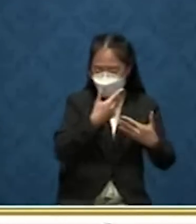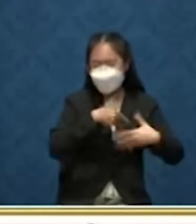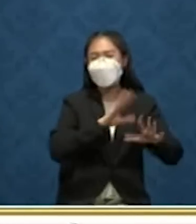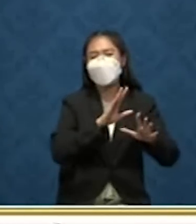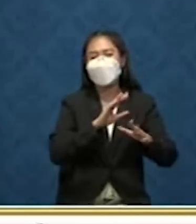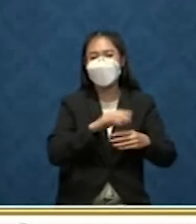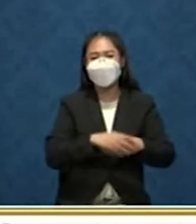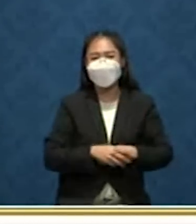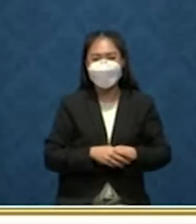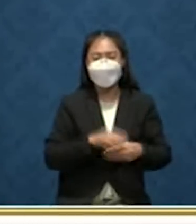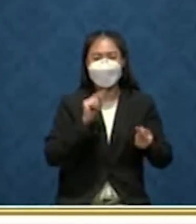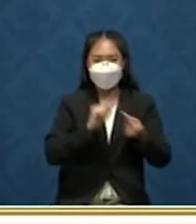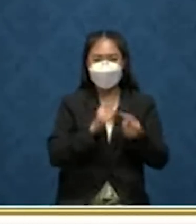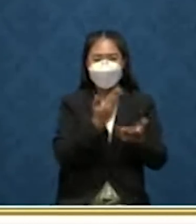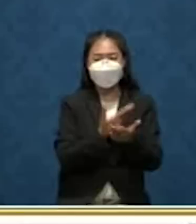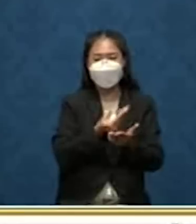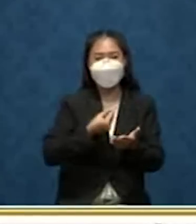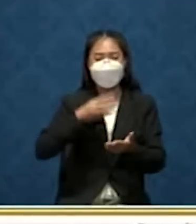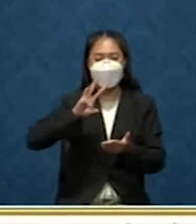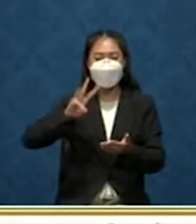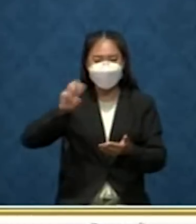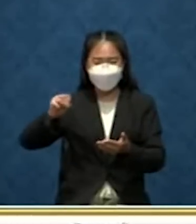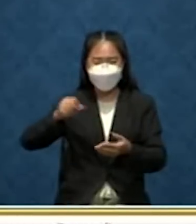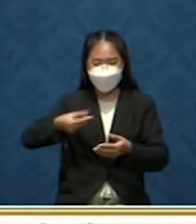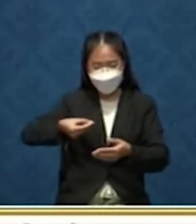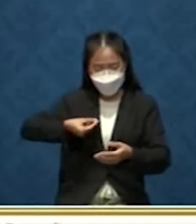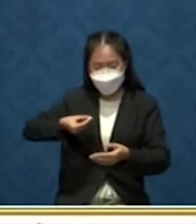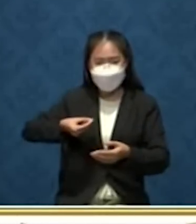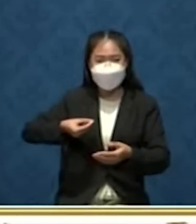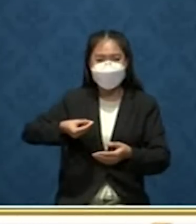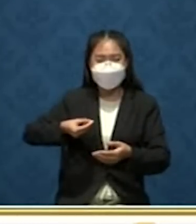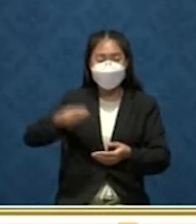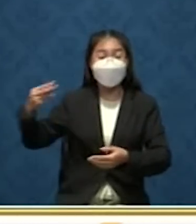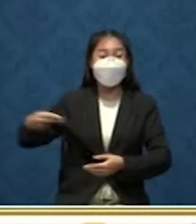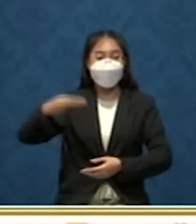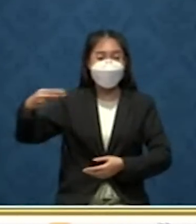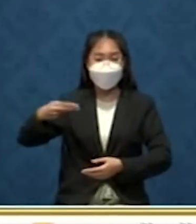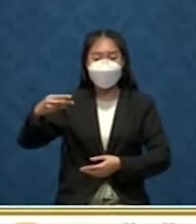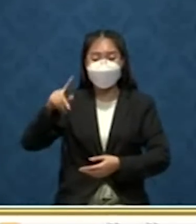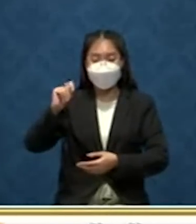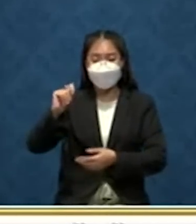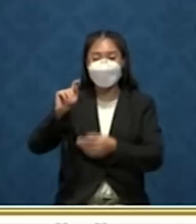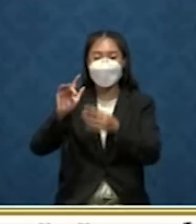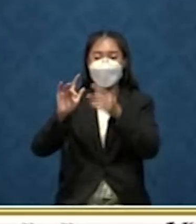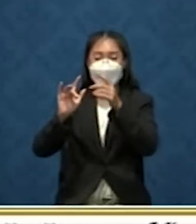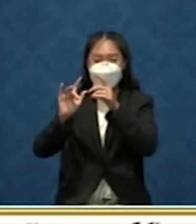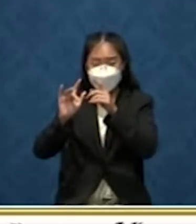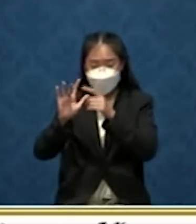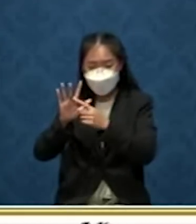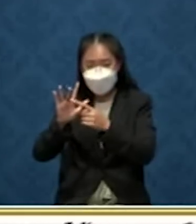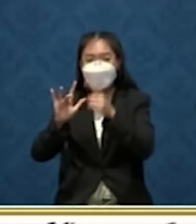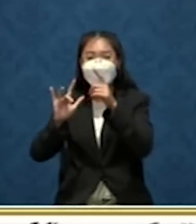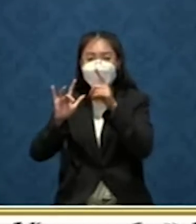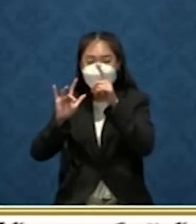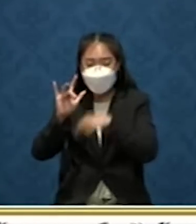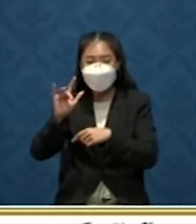ออกไปแรกกบหกแสนที่หstr combine หิมาถงลงพักหลานชายของตู้หาสที่จับได้ใที่เกิดก็ได้ร้องคมพั